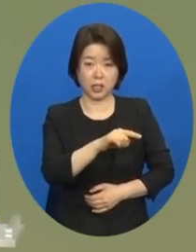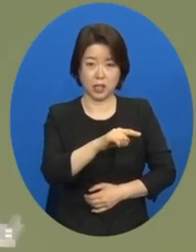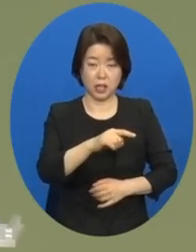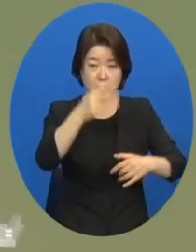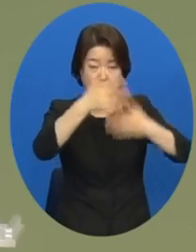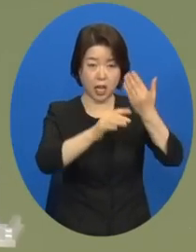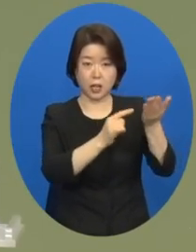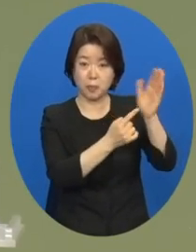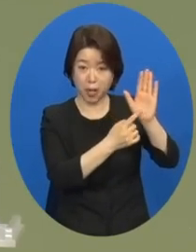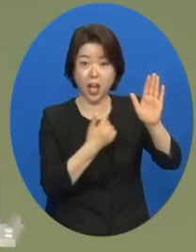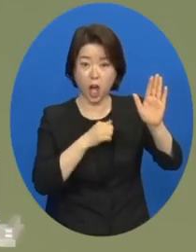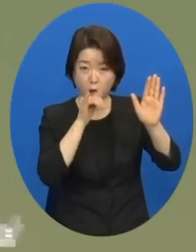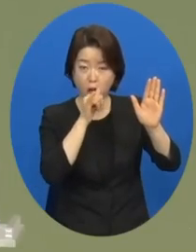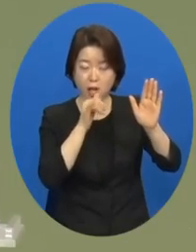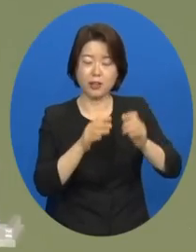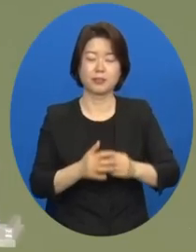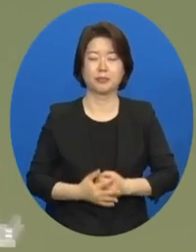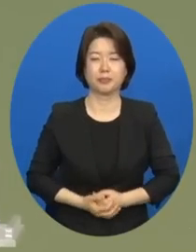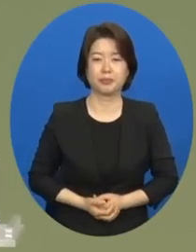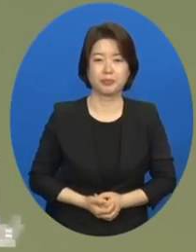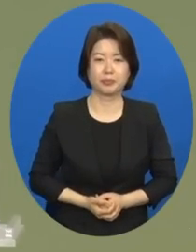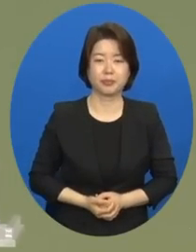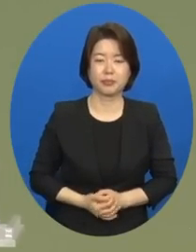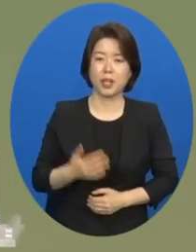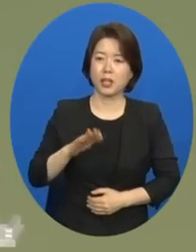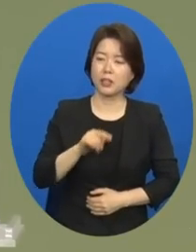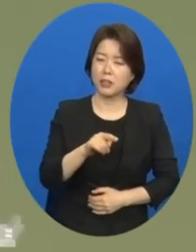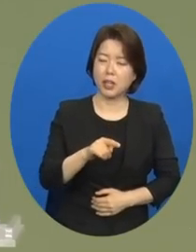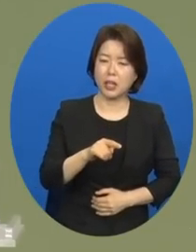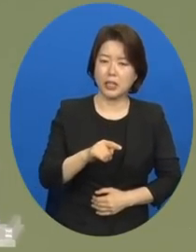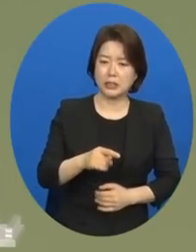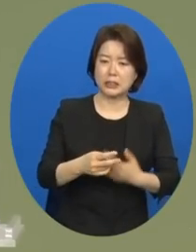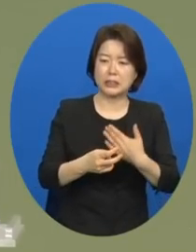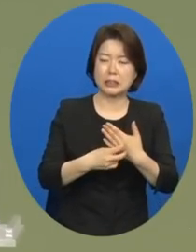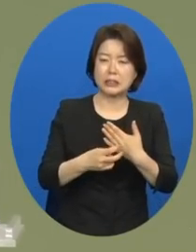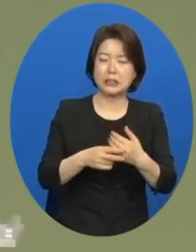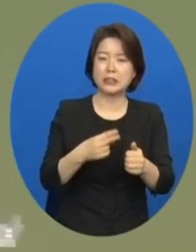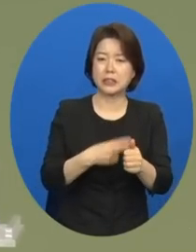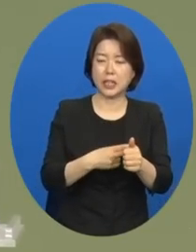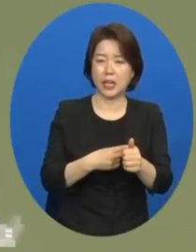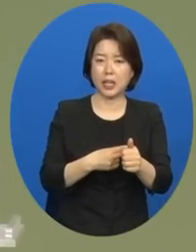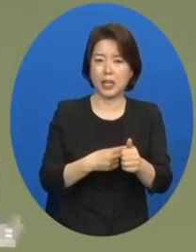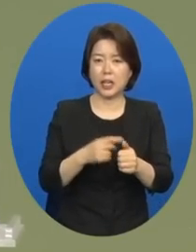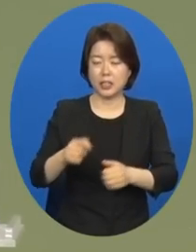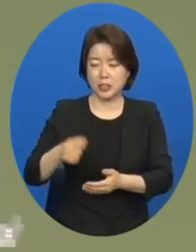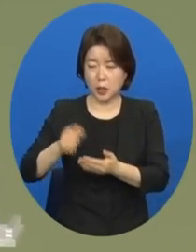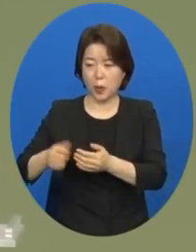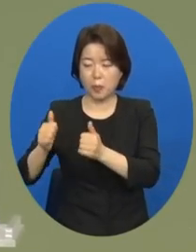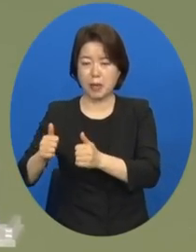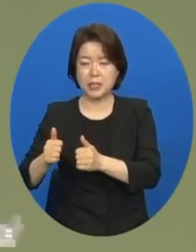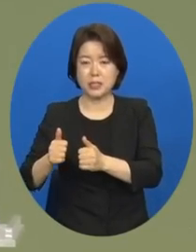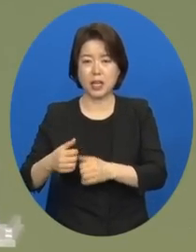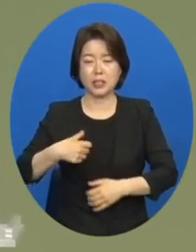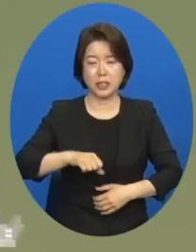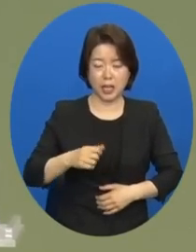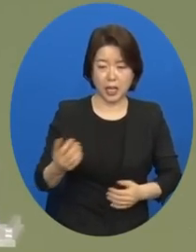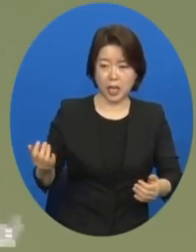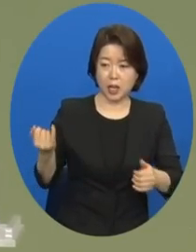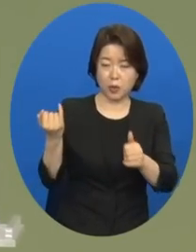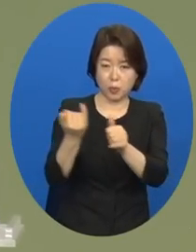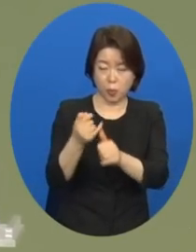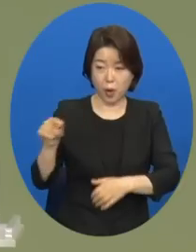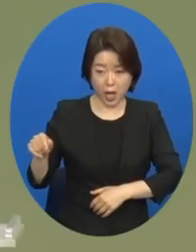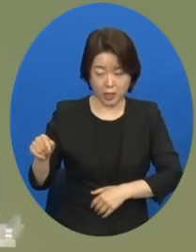어머님도 간증하셨는데 그런데 그 아들 때문에 주님을 진짜 만나셨다는 거예요